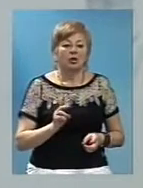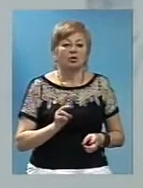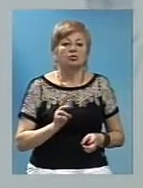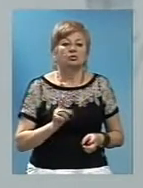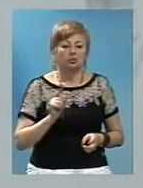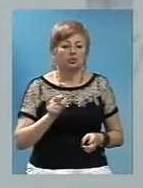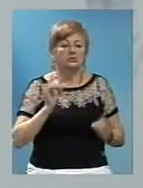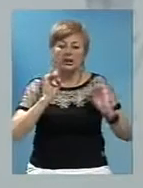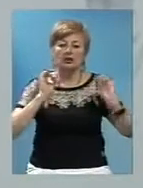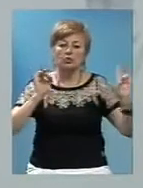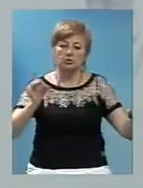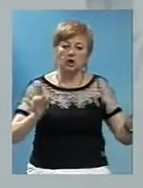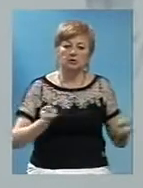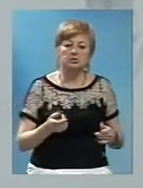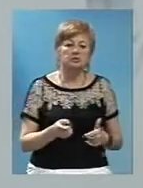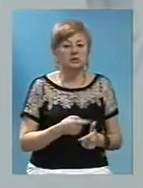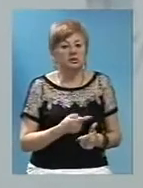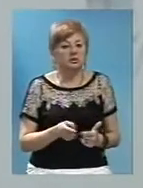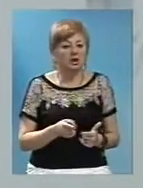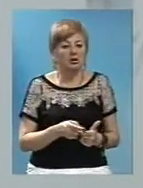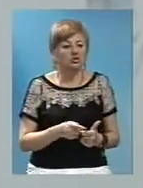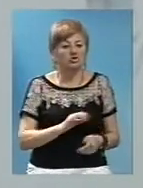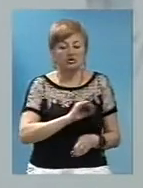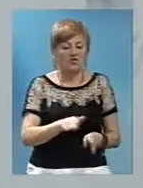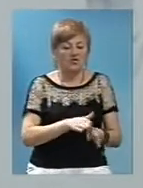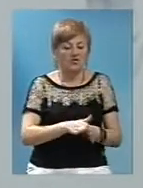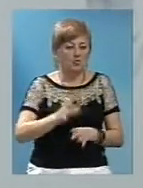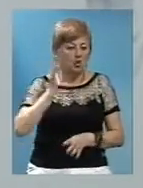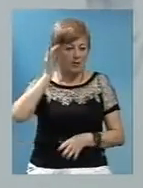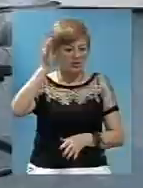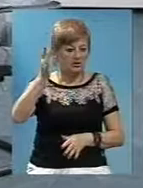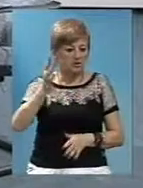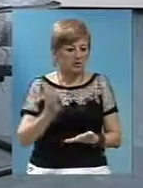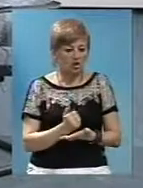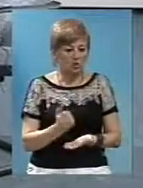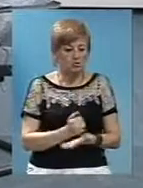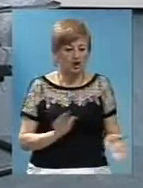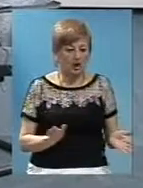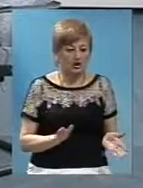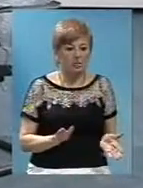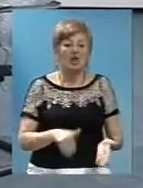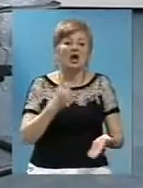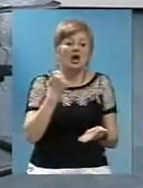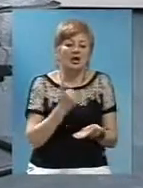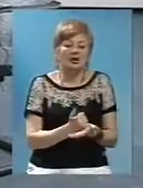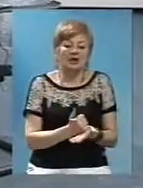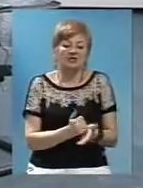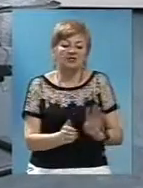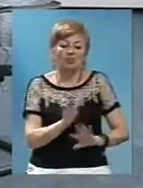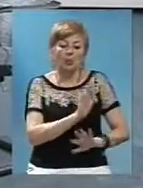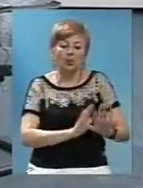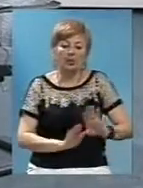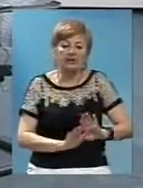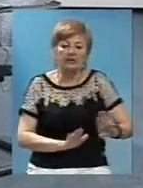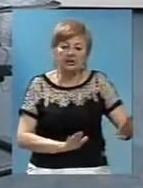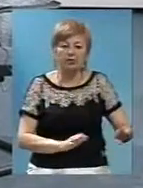певний резонанс. Інакше він, можна сказати, не досягає мети. Бо, можливо, головною ціллю цього злочину є